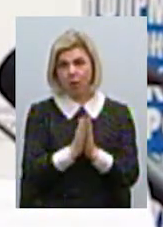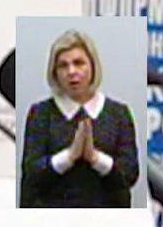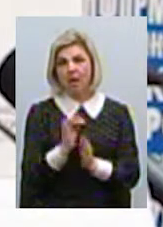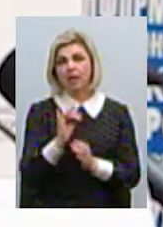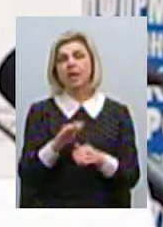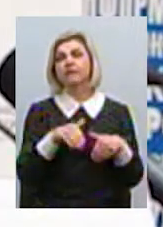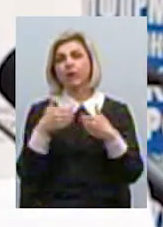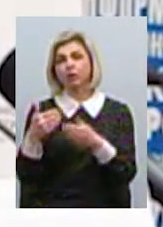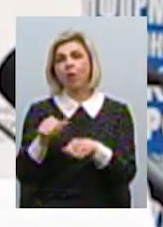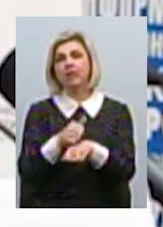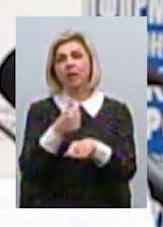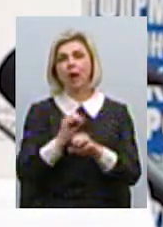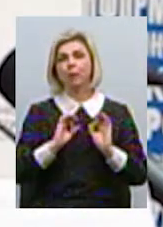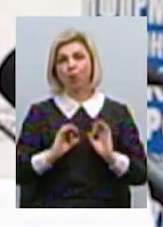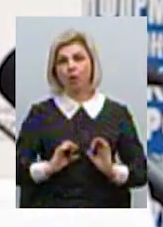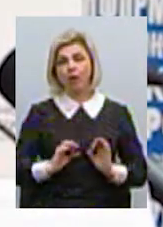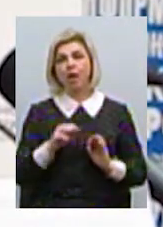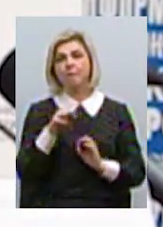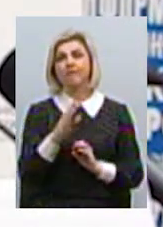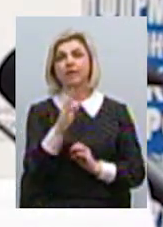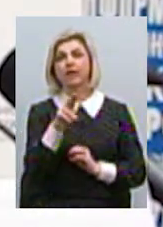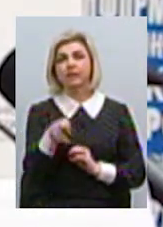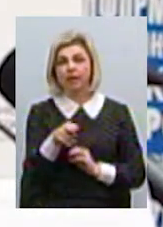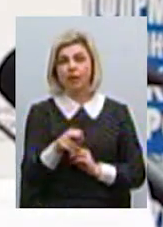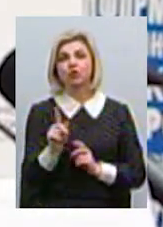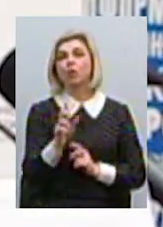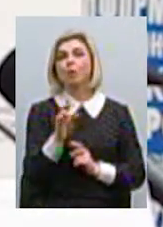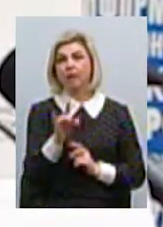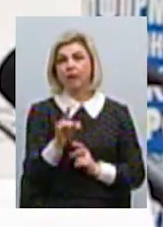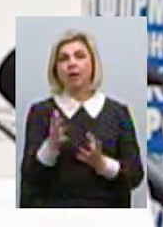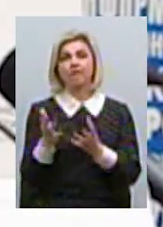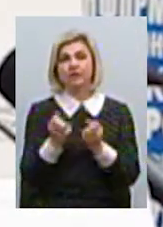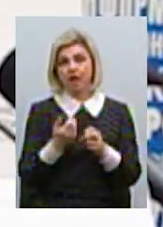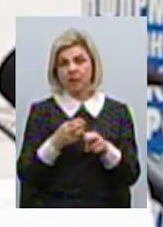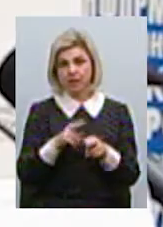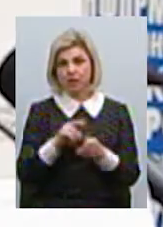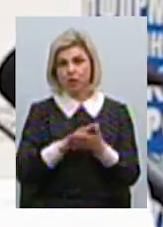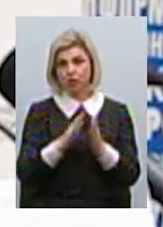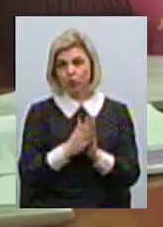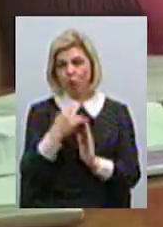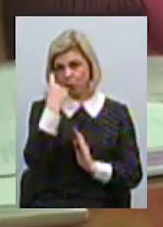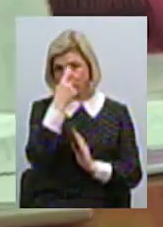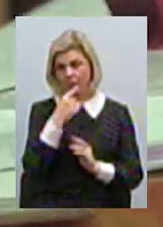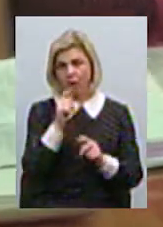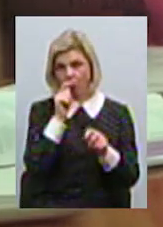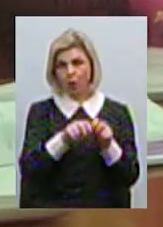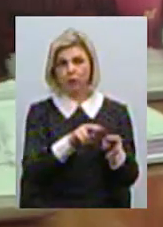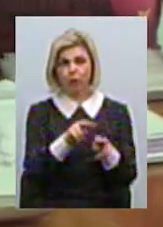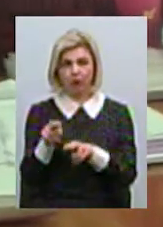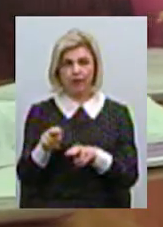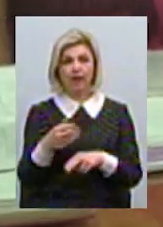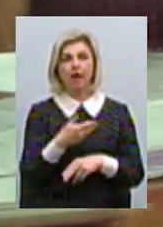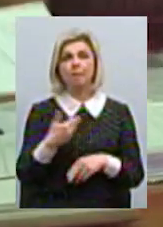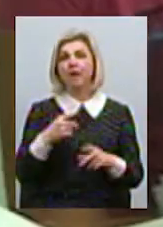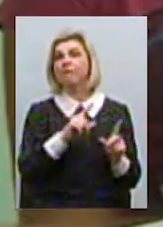Генеральної прокуратури, і до Міністерства внутрішніх справ для того, щоб взяти цю ситуацію під особистий контроль. Ми виїжджаємо на